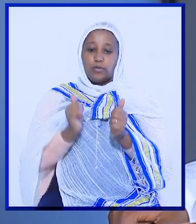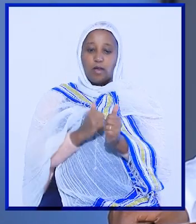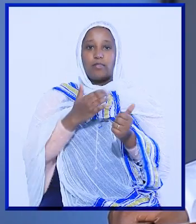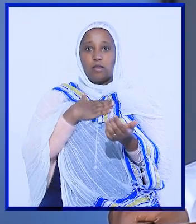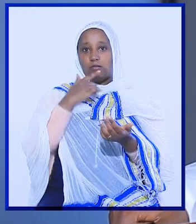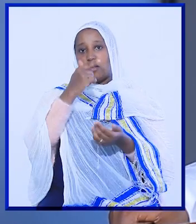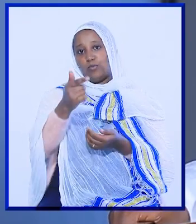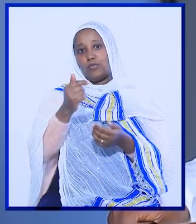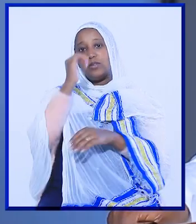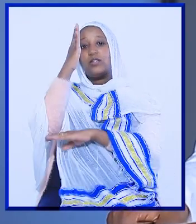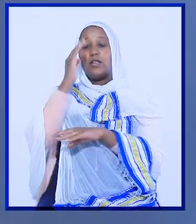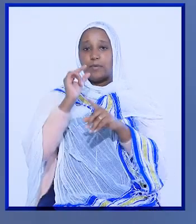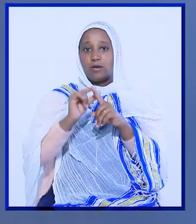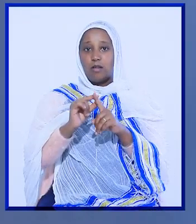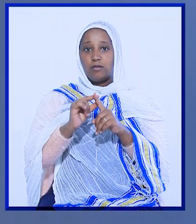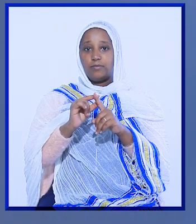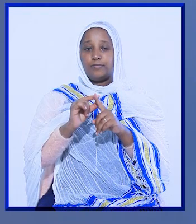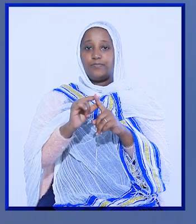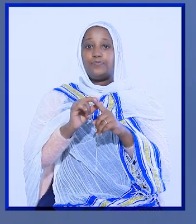ብሎ ተከተለኝ አለው ይላል እግዚአብሔር ቃል።